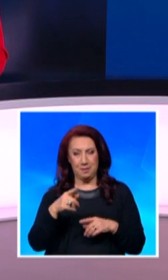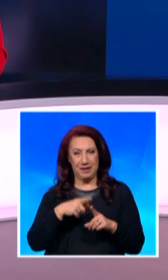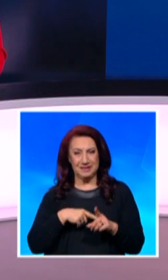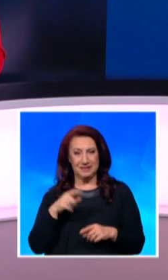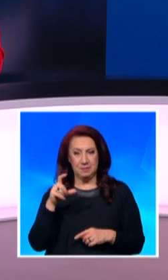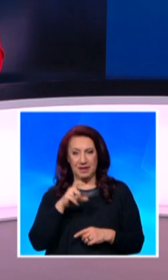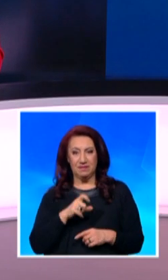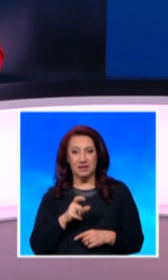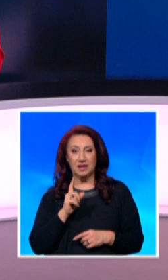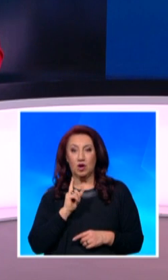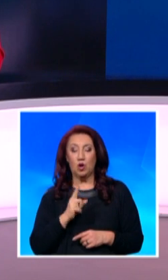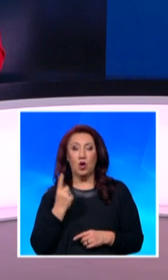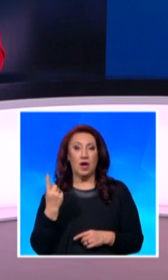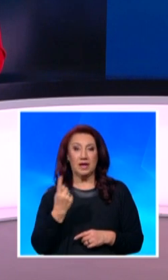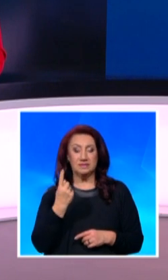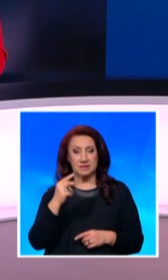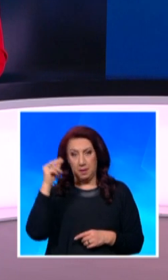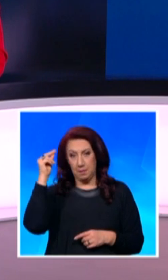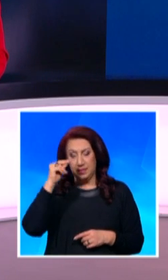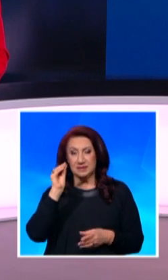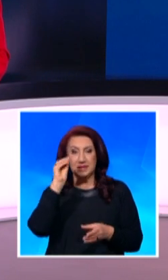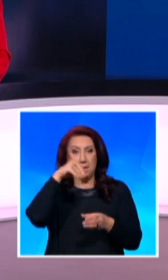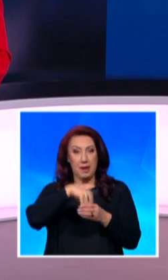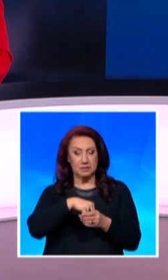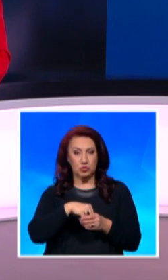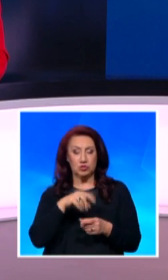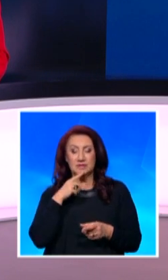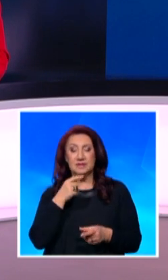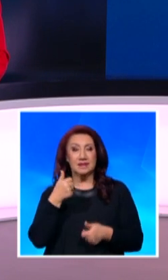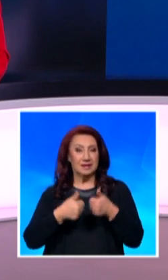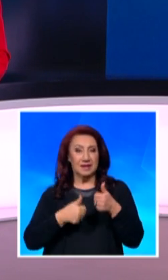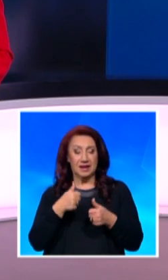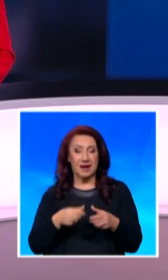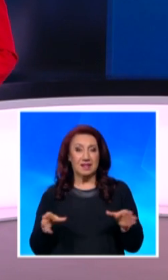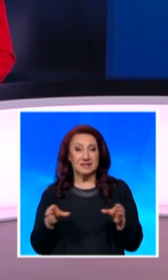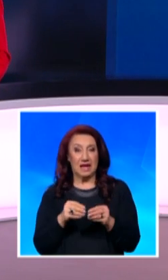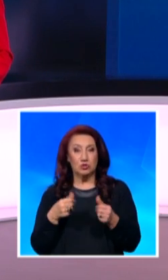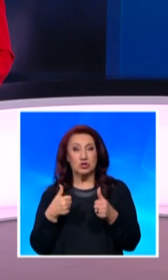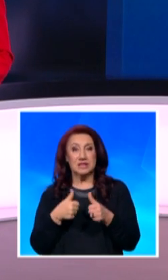Кой е единственият български баскетболист, играл с реализатор номер 1 в историята на NBA Леброн Джеймс?